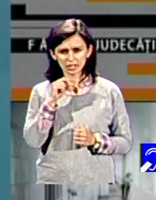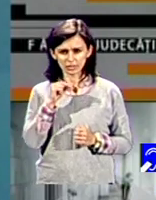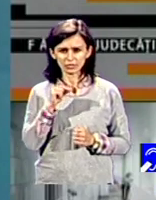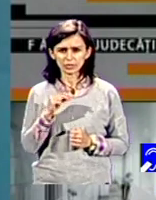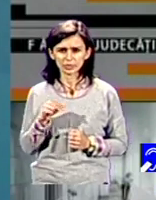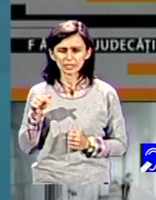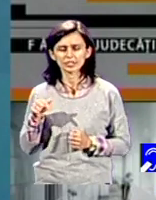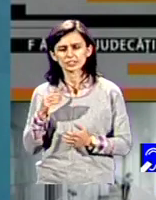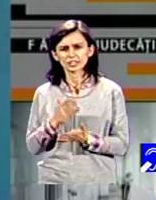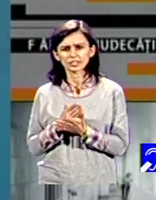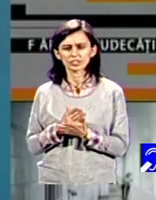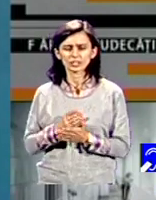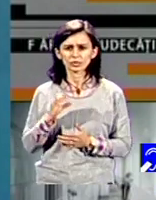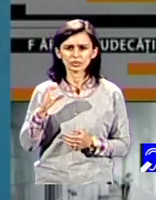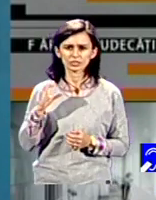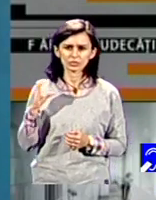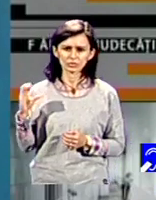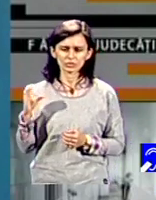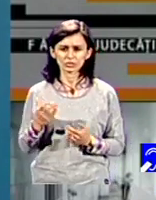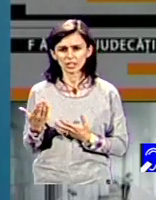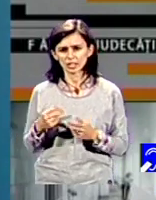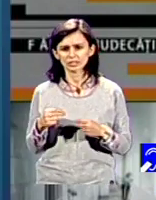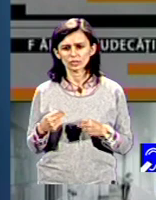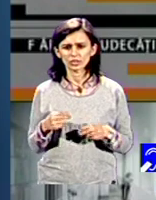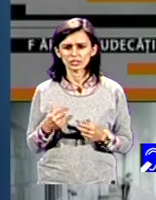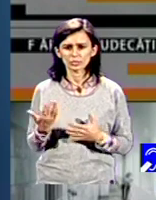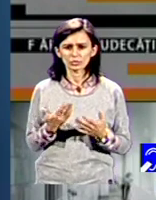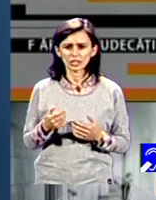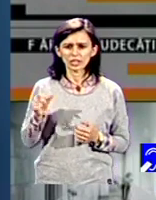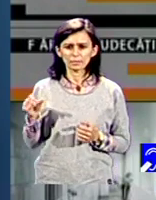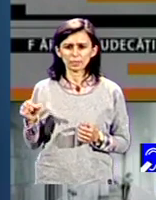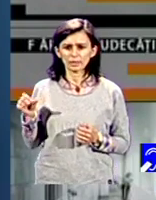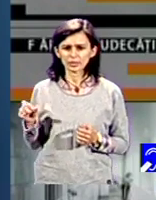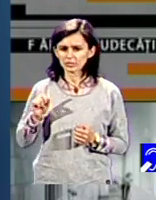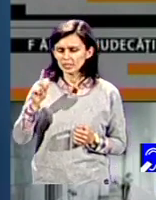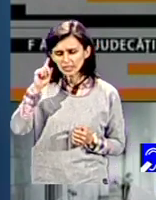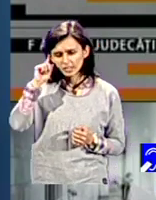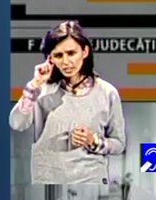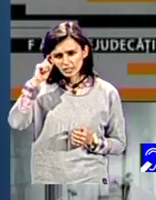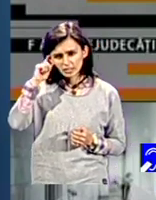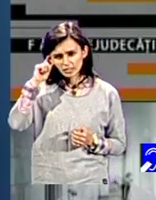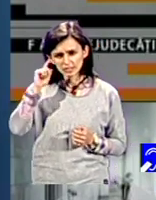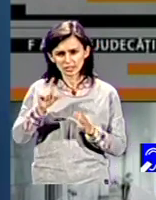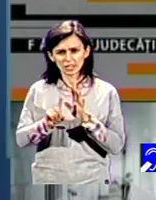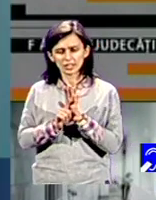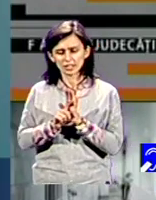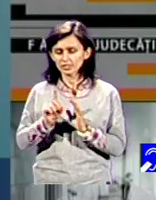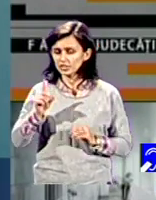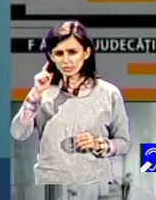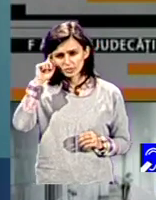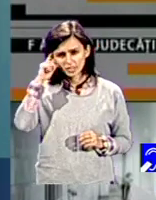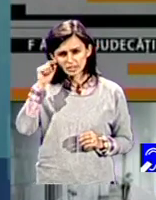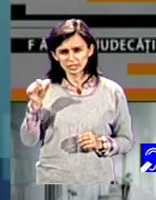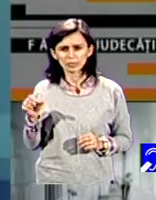curții constituționale Acesta este un alt exemplu care legiuitorul nu se gândește la persoanele cu dizabilități atunci când